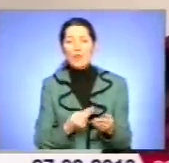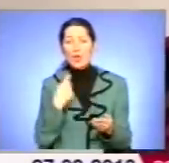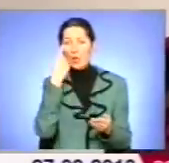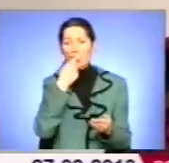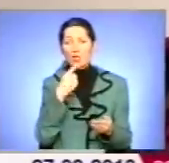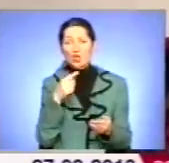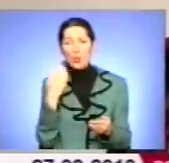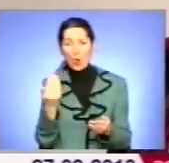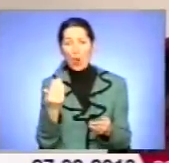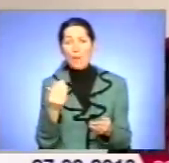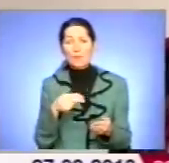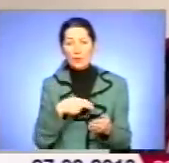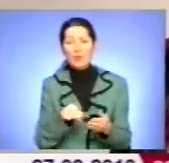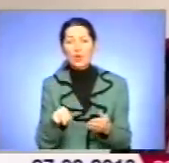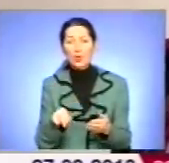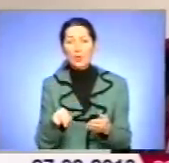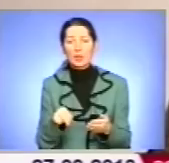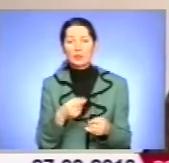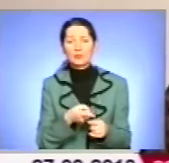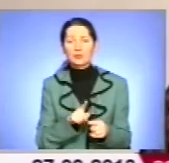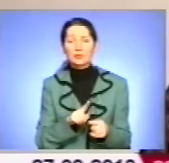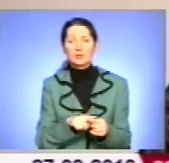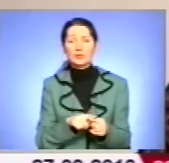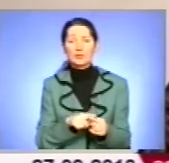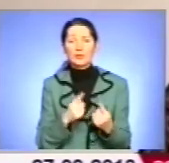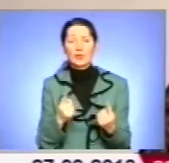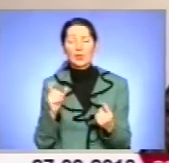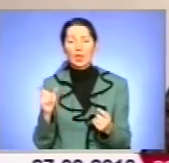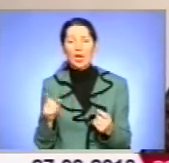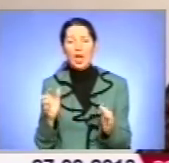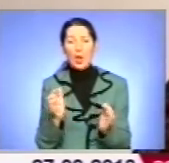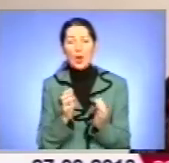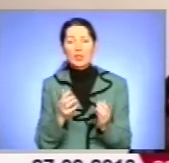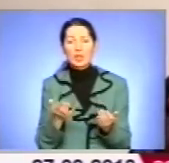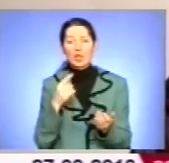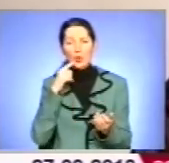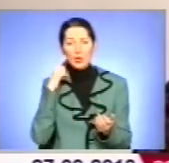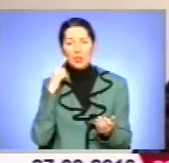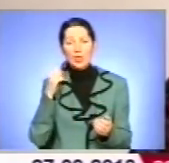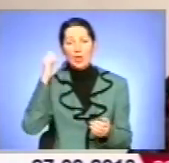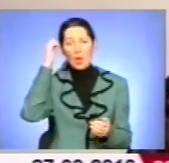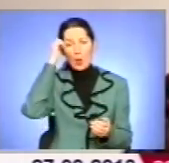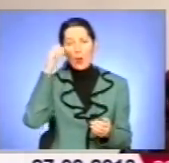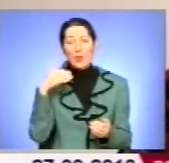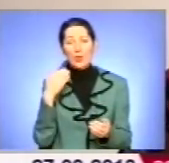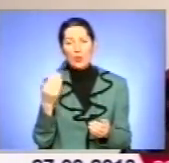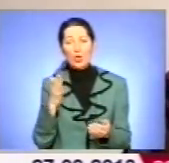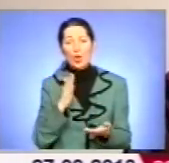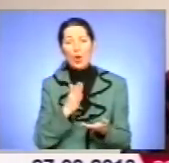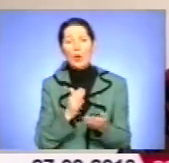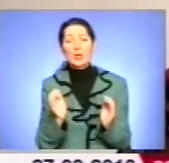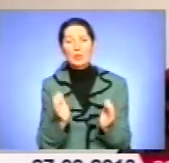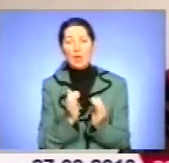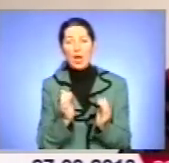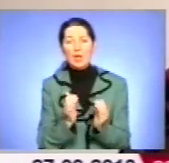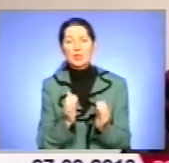яка зберігається і донині, і там навіть. Але пам'ять про нього, ця оселя двоповерхова, вона